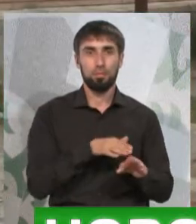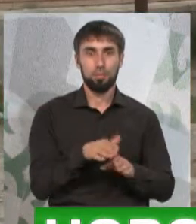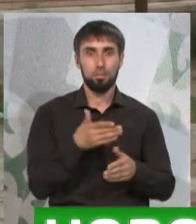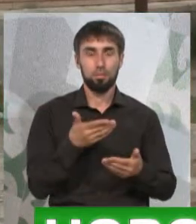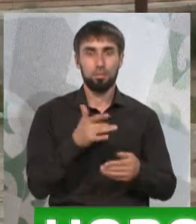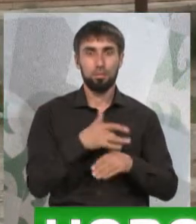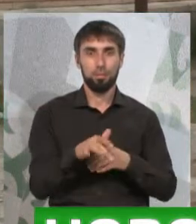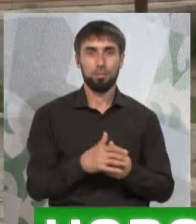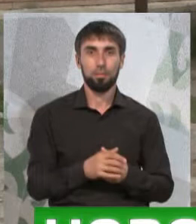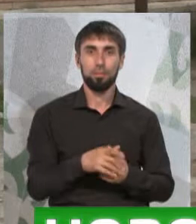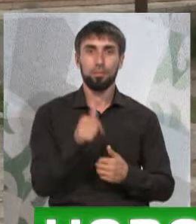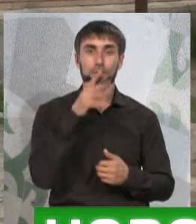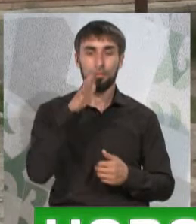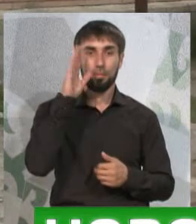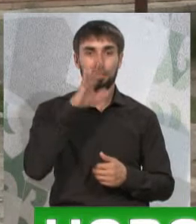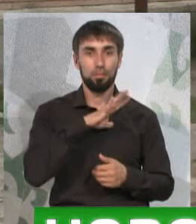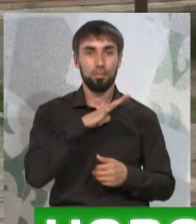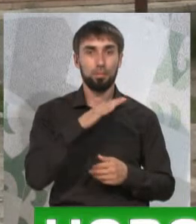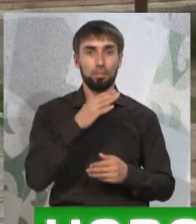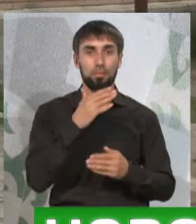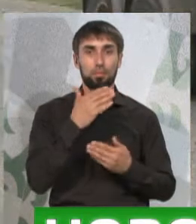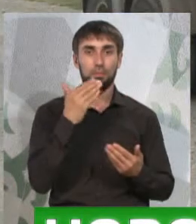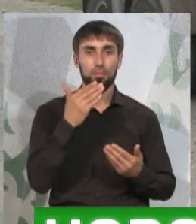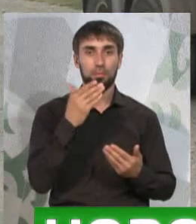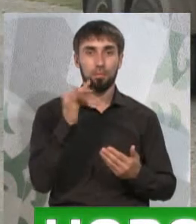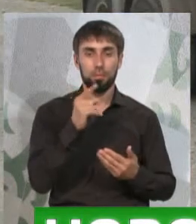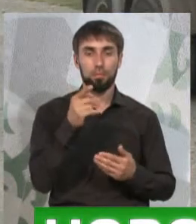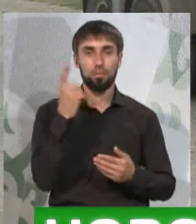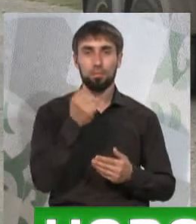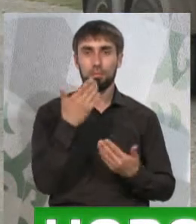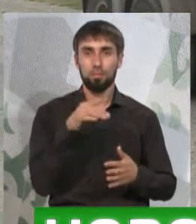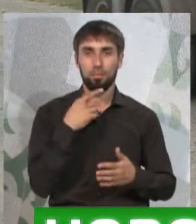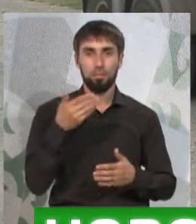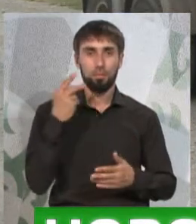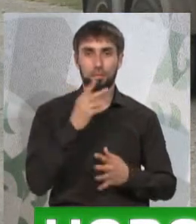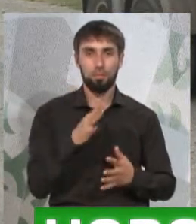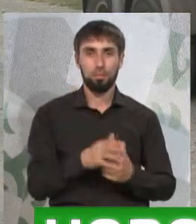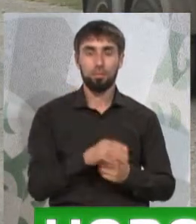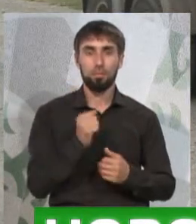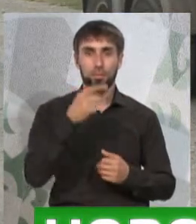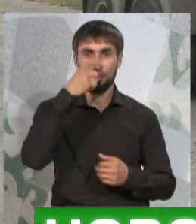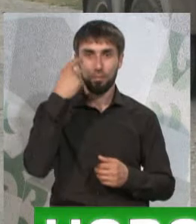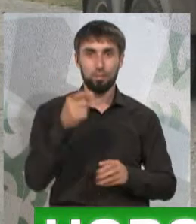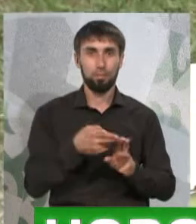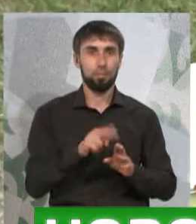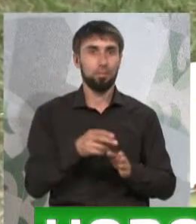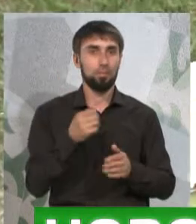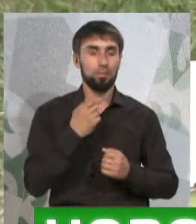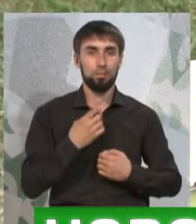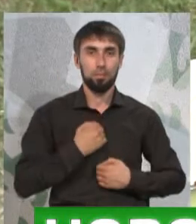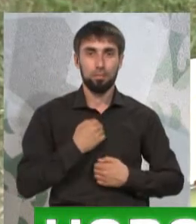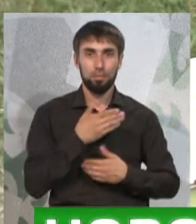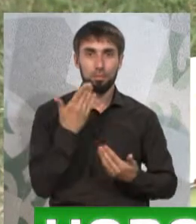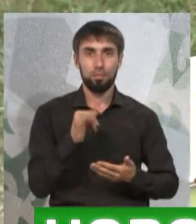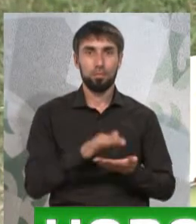С тех пор, как воду видели здесь в последний раз, минула целая неделя. В летнюю жару это ощущается куда острее. Не искупаться, не